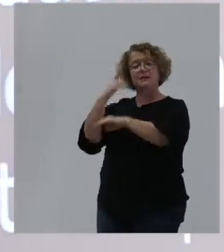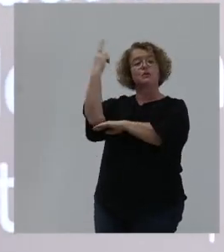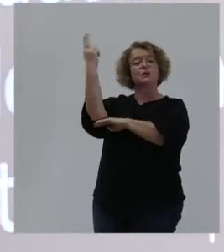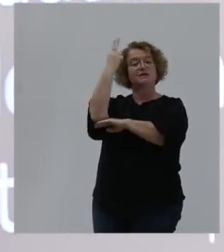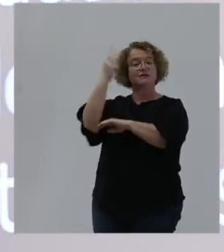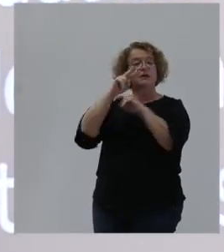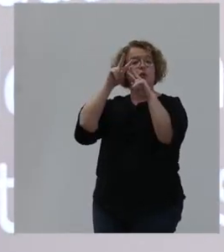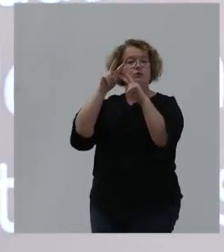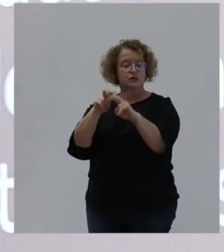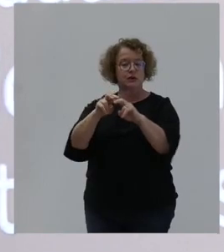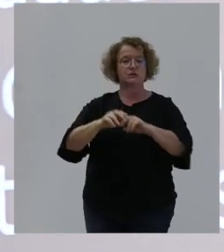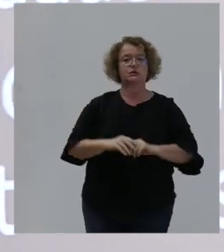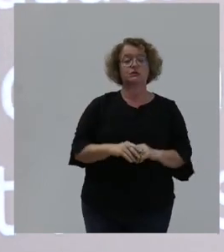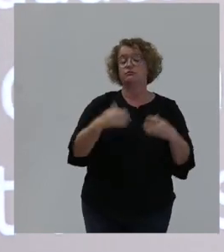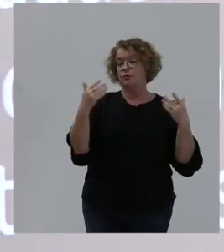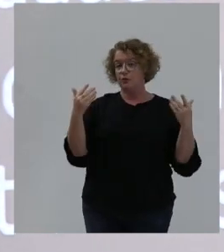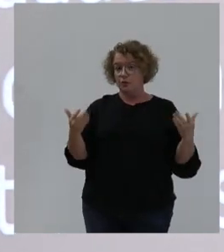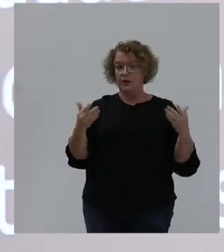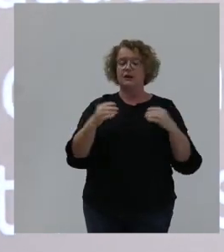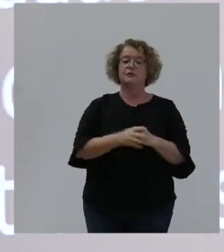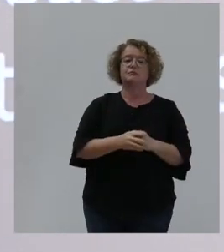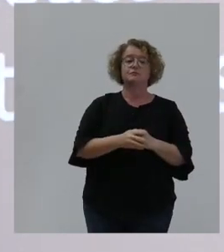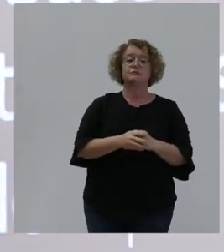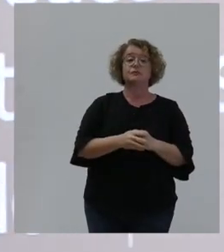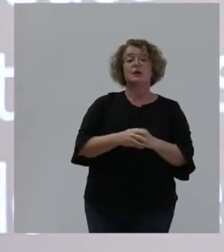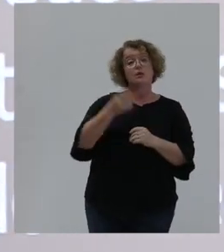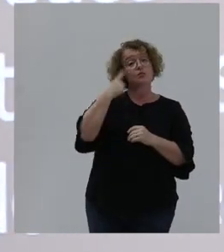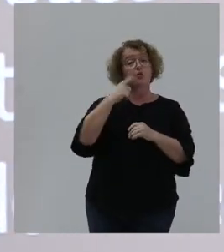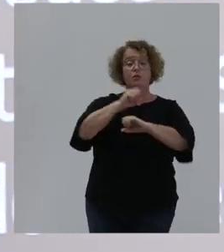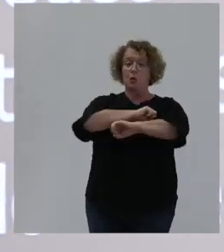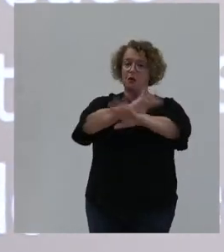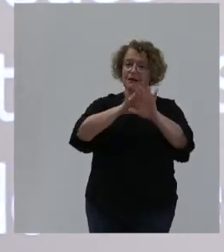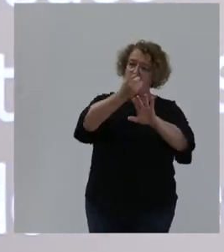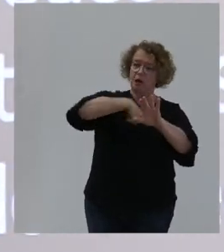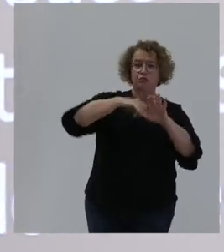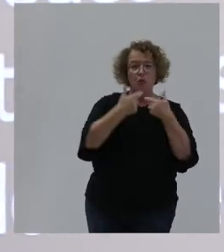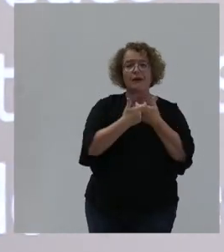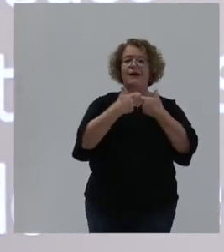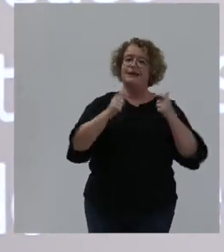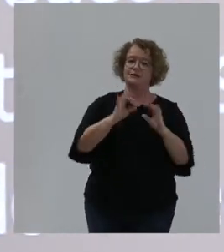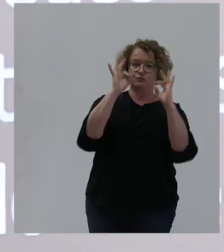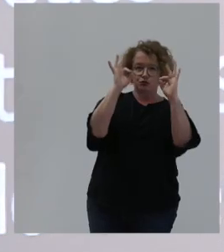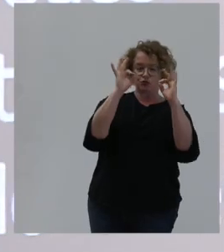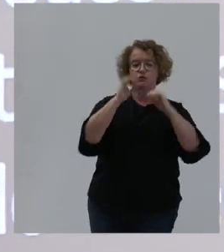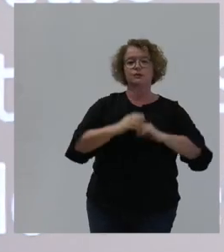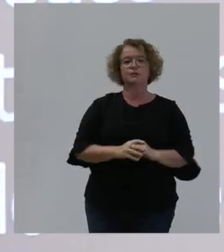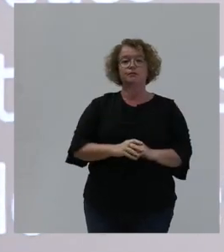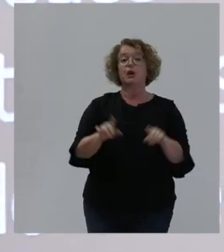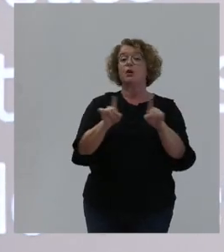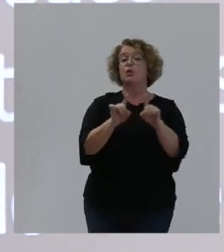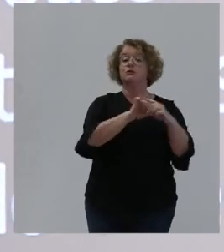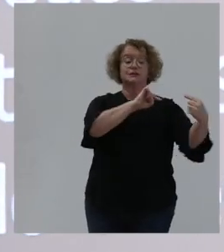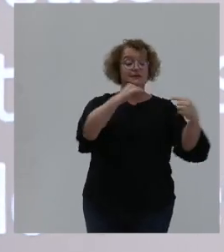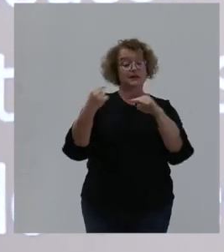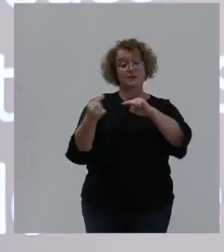et de la recherche. Voilà, et pour être le plus clair et inclusif possible. Vous dire aussi que ce débat,